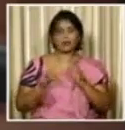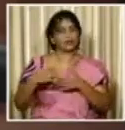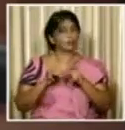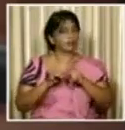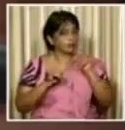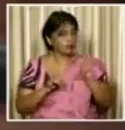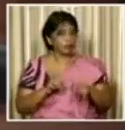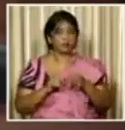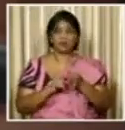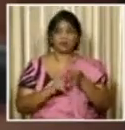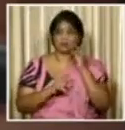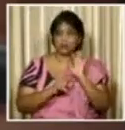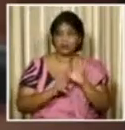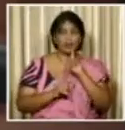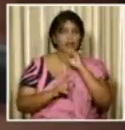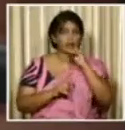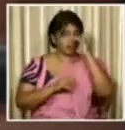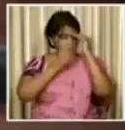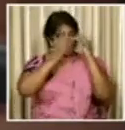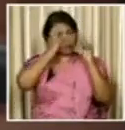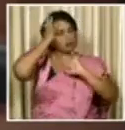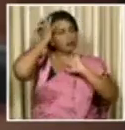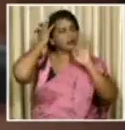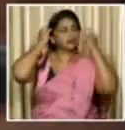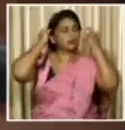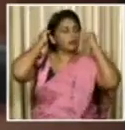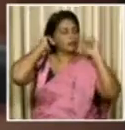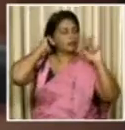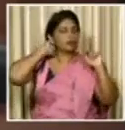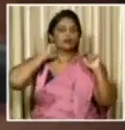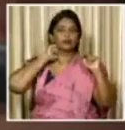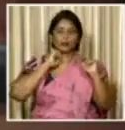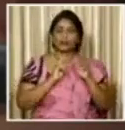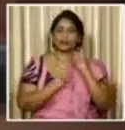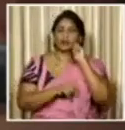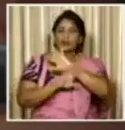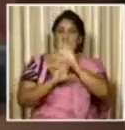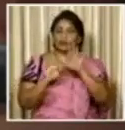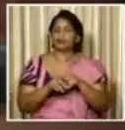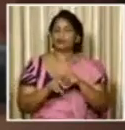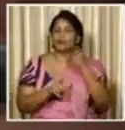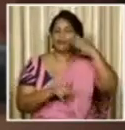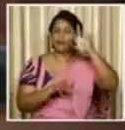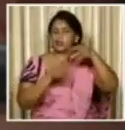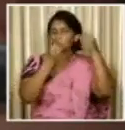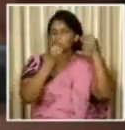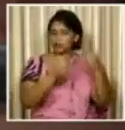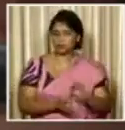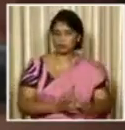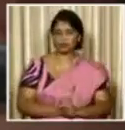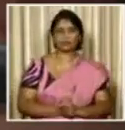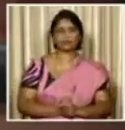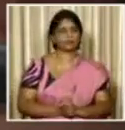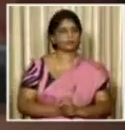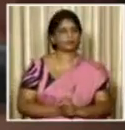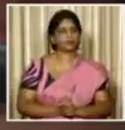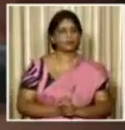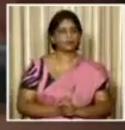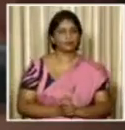මණ්ඩලය ජනාධිපතිවරයා කතානායකවරයා මේ සියල්ලගෙම ජනතාව හමුවේ විශ්වාසය බිඳ වැටී තිබෙනවා.